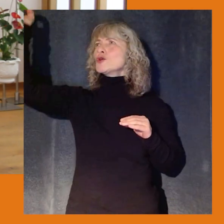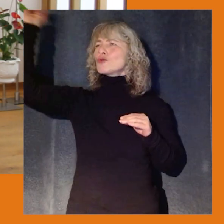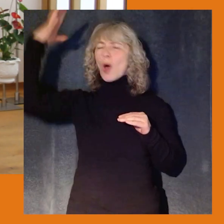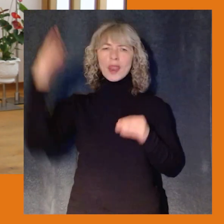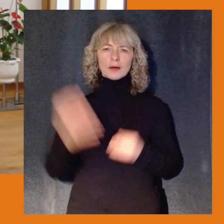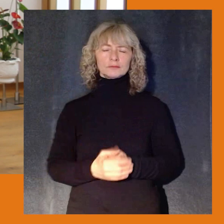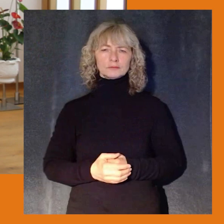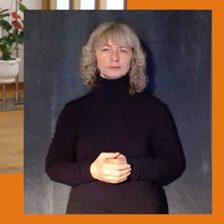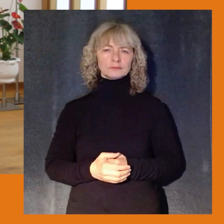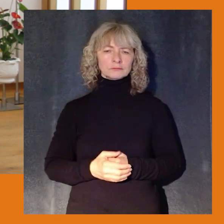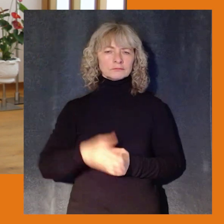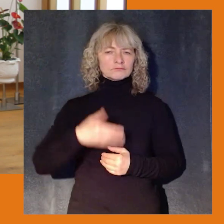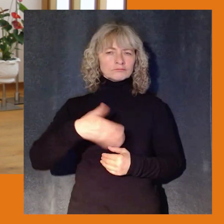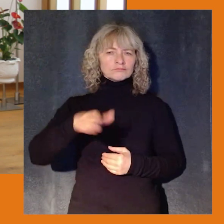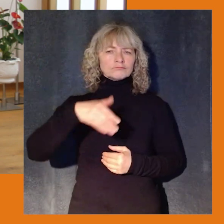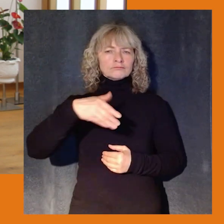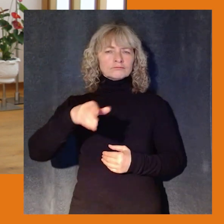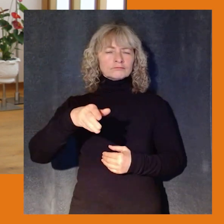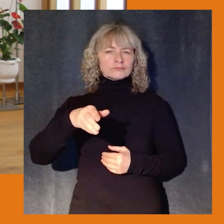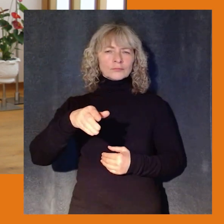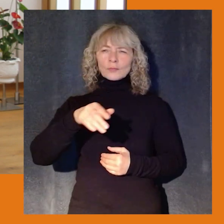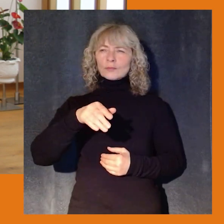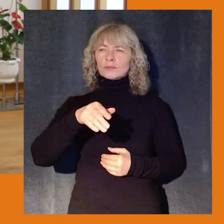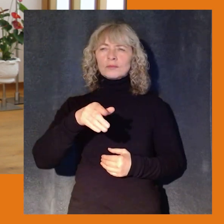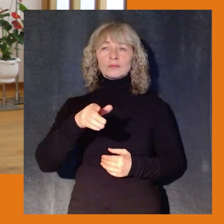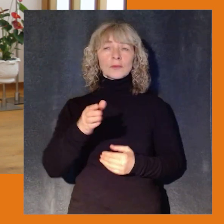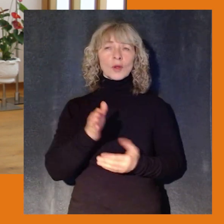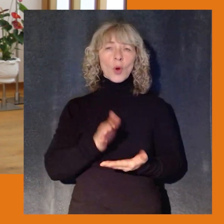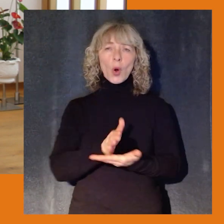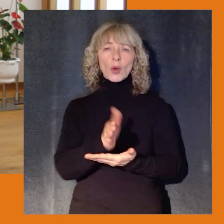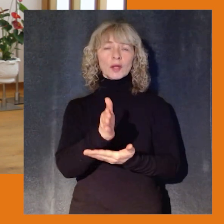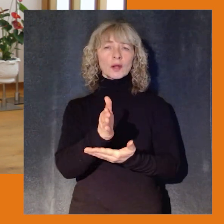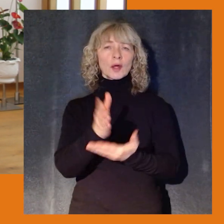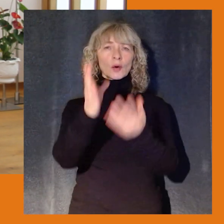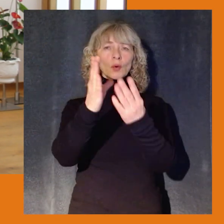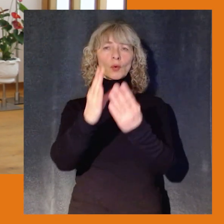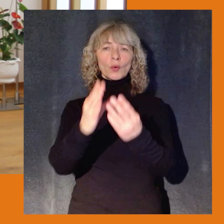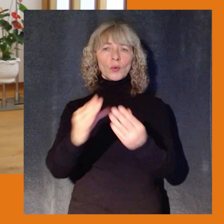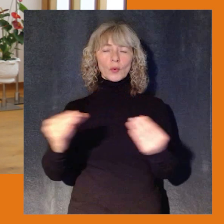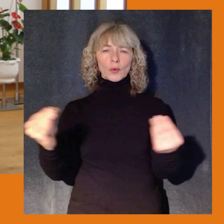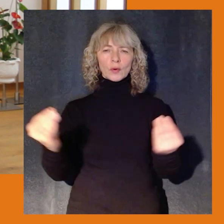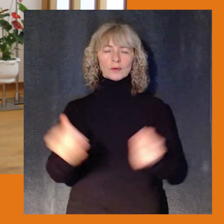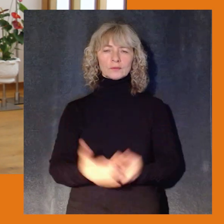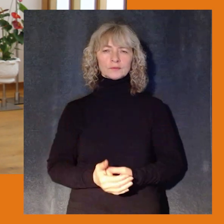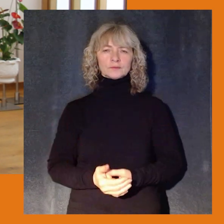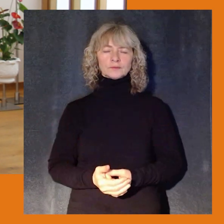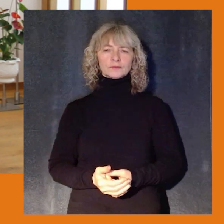Sonne. Je weiter man in die Wüste hineinging, umso mehr verlor man die Orientierung.